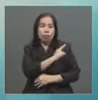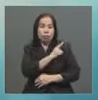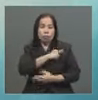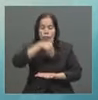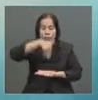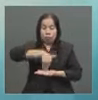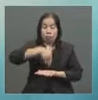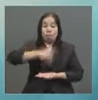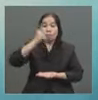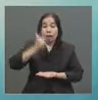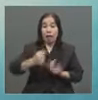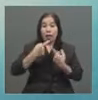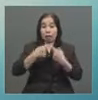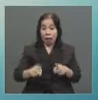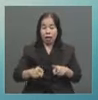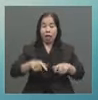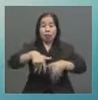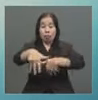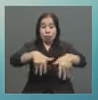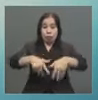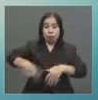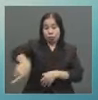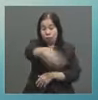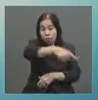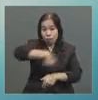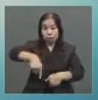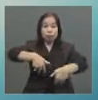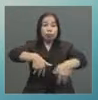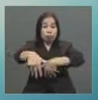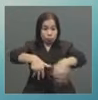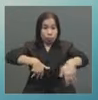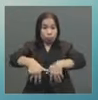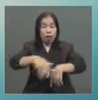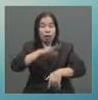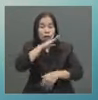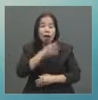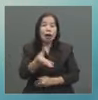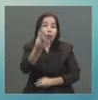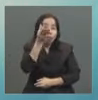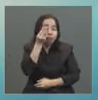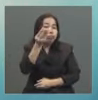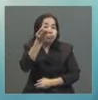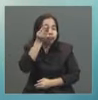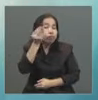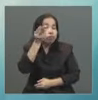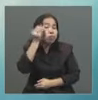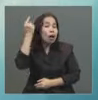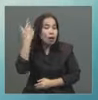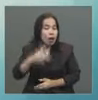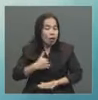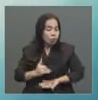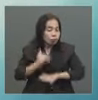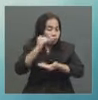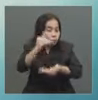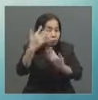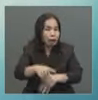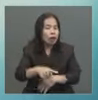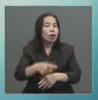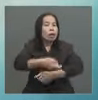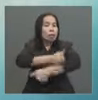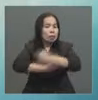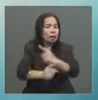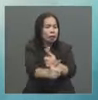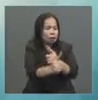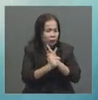างแต่ท่านในฐานะพี่น้องประชาชนถ้ารับฟังจากเราแล้วท่านปฏิบัติตามในทุกม